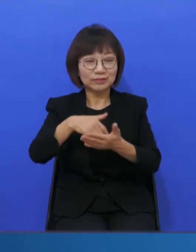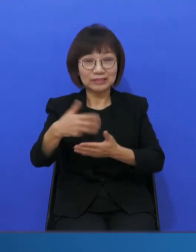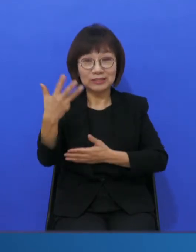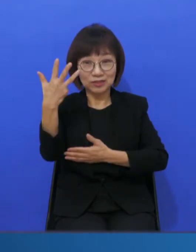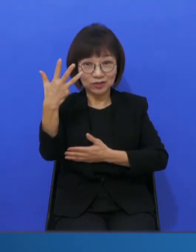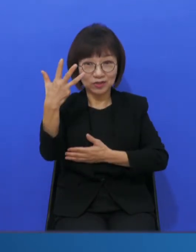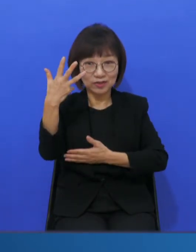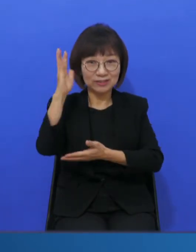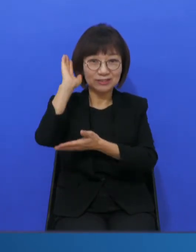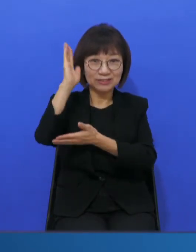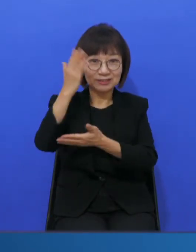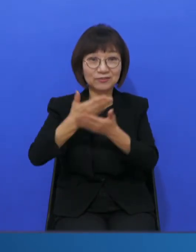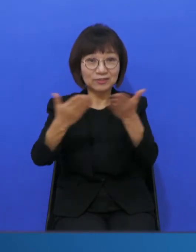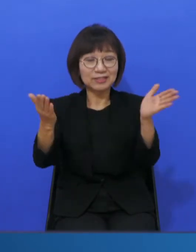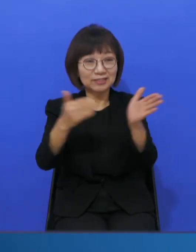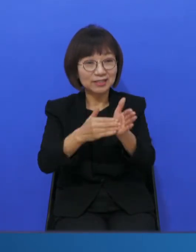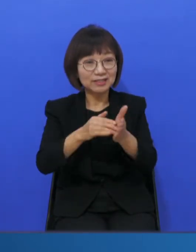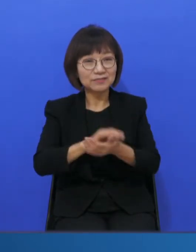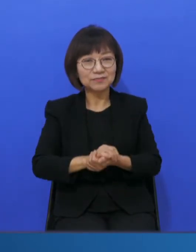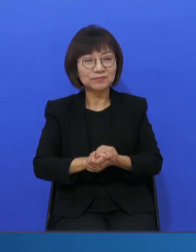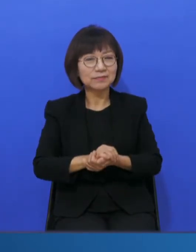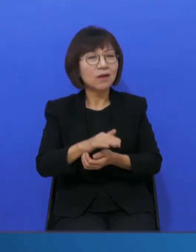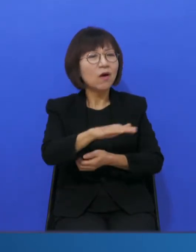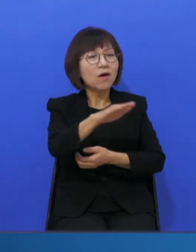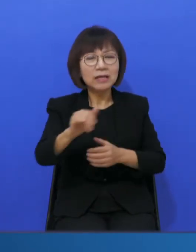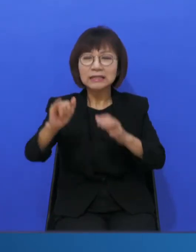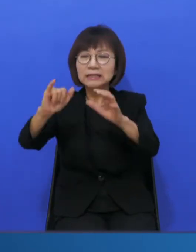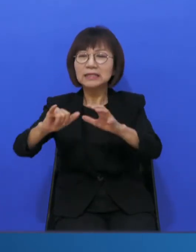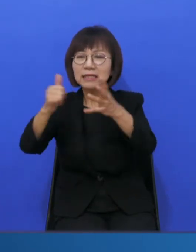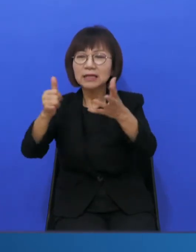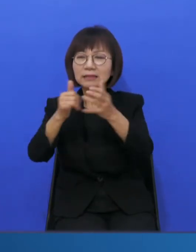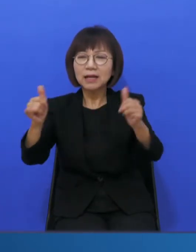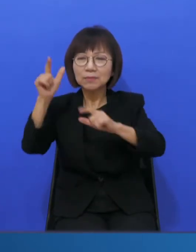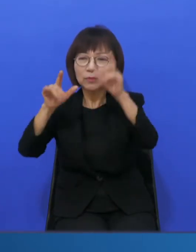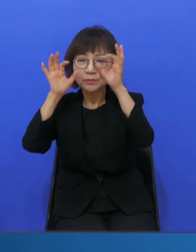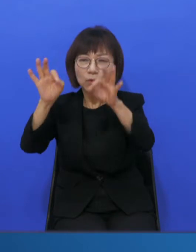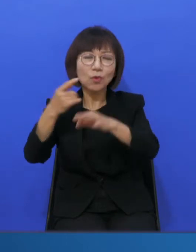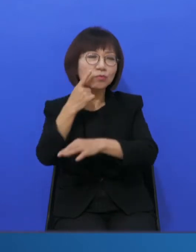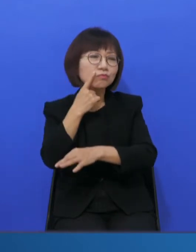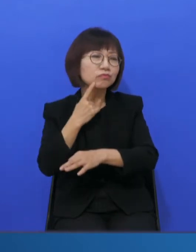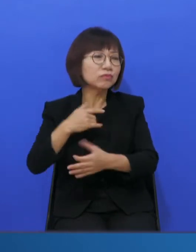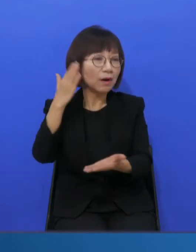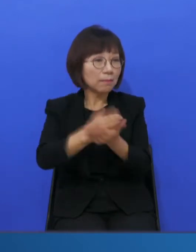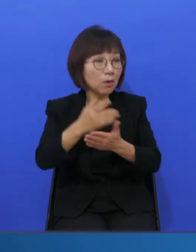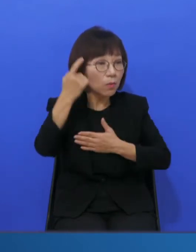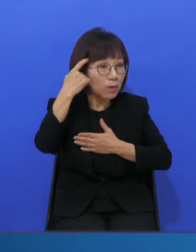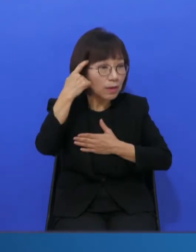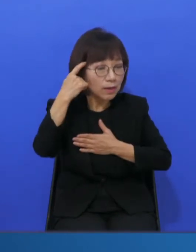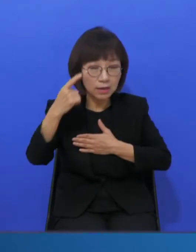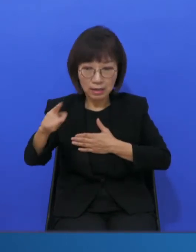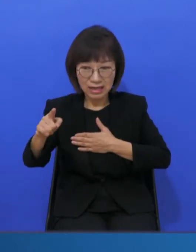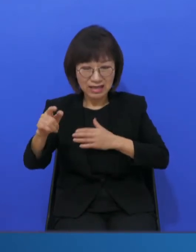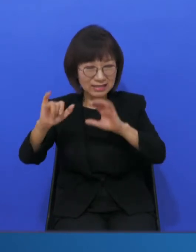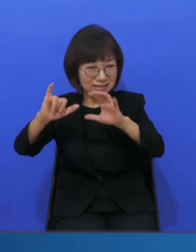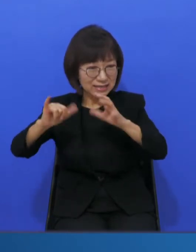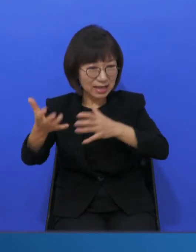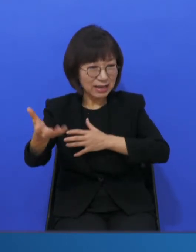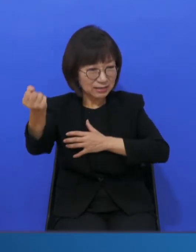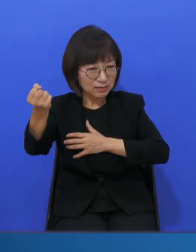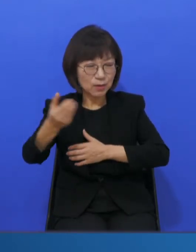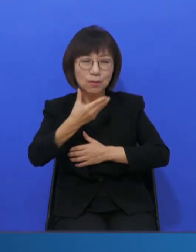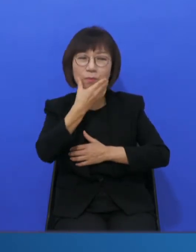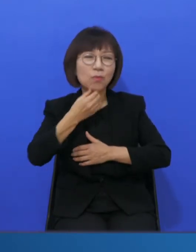부러워하지 말아야 됩니까? Why should we not be envious 그건 of them? 복이 아니라는 거예요. Because it's not a blessing. 우리가 진짜 세계 살리는 교회가 응답이 돼야